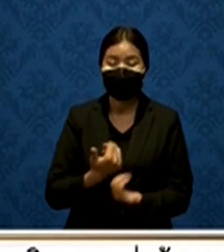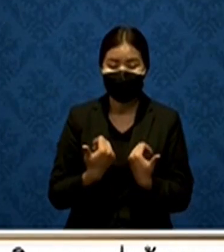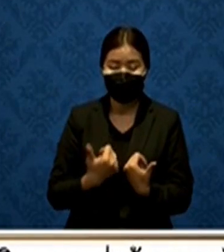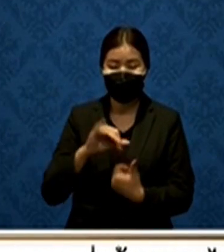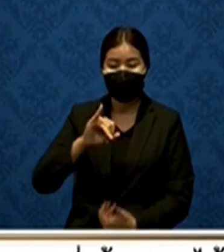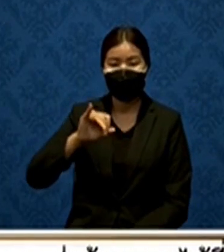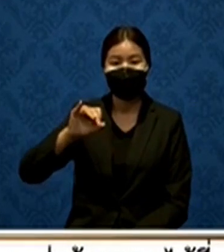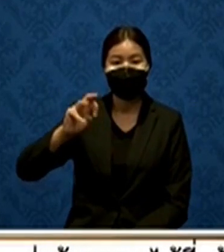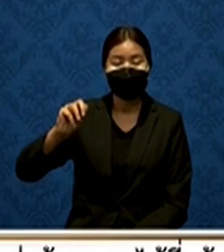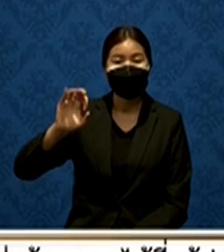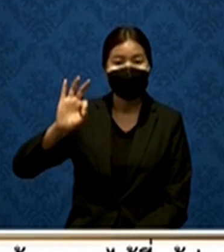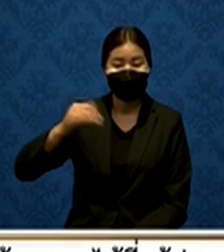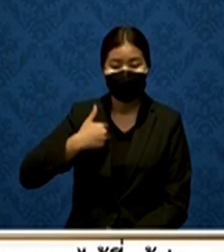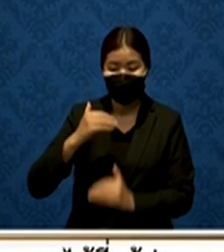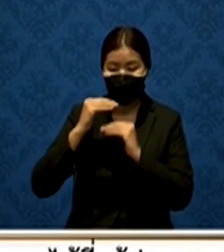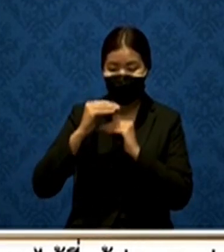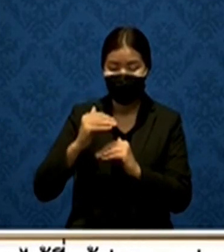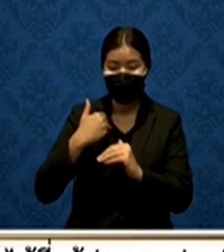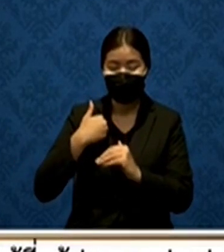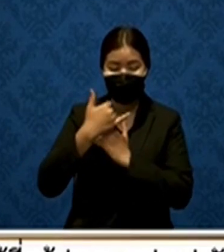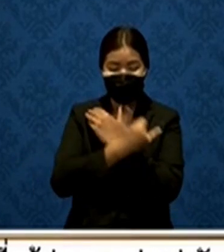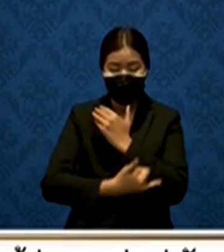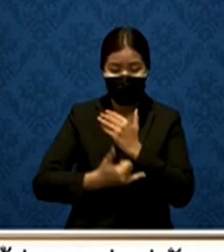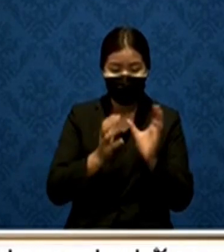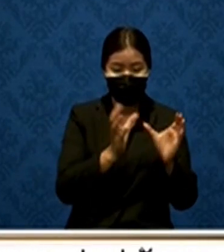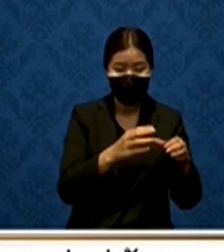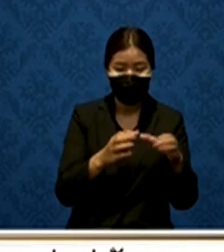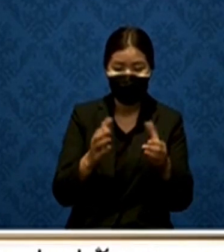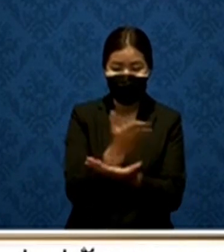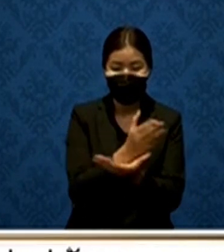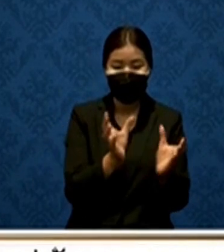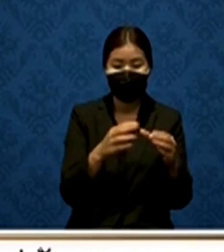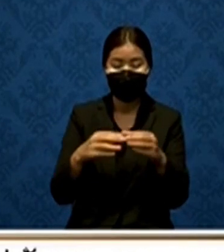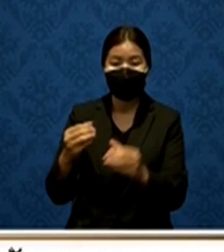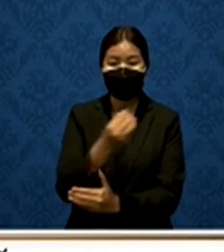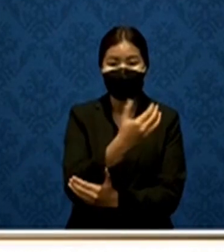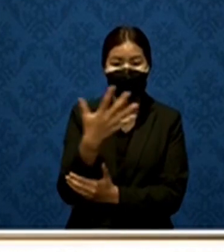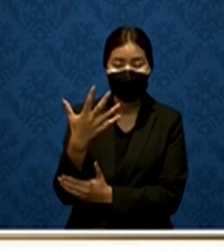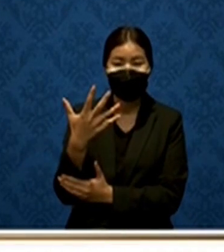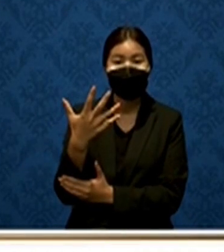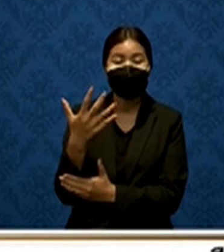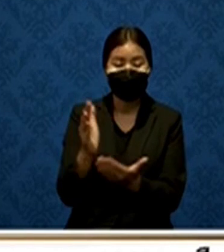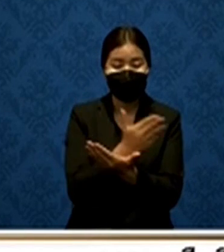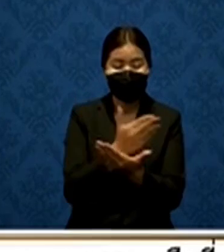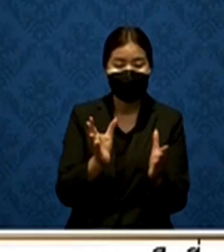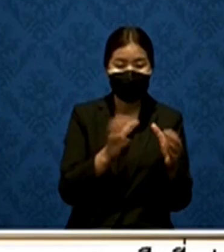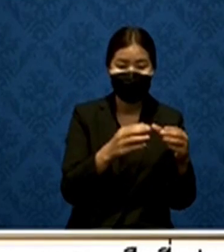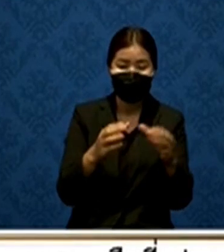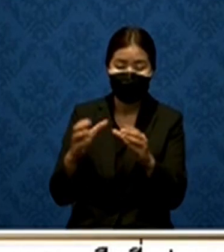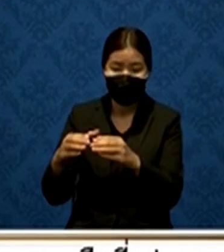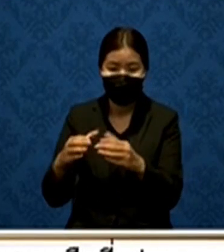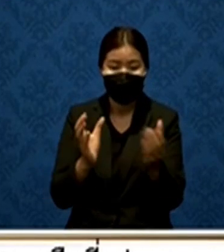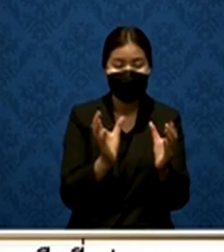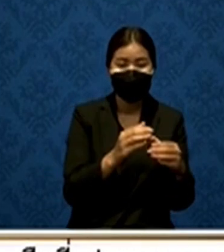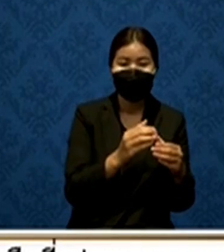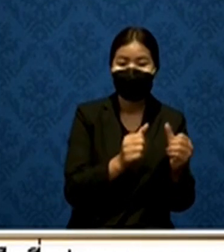F กำหนดกล่มประเทศไ้ 5 กลุ่มทั่วโลกนั่นก็คอกล่มที่เงิเฟ้อสูงเกิน